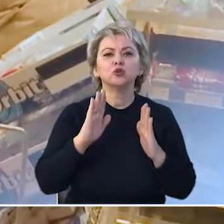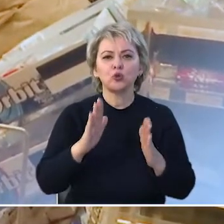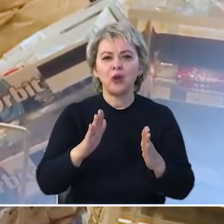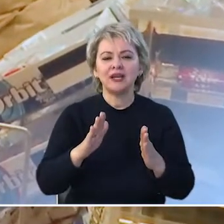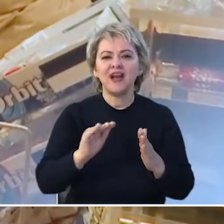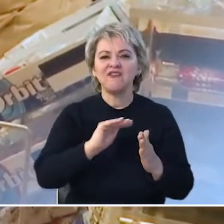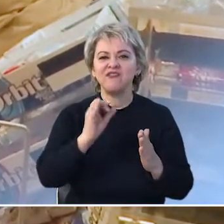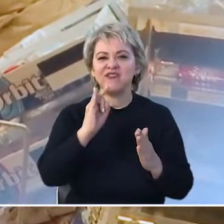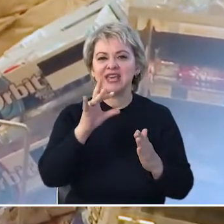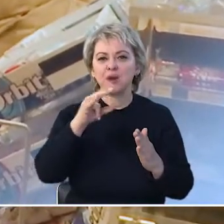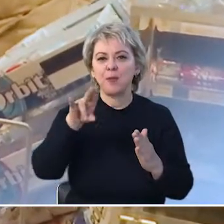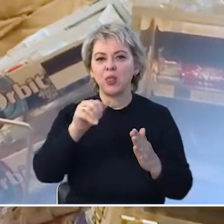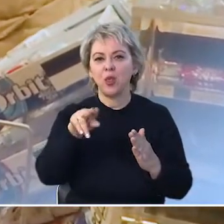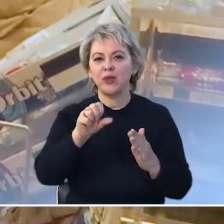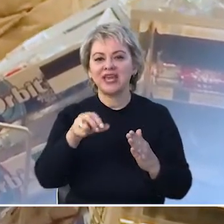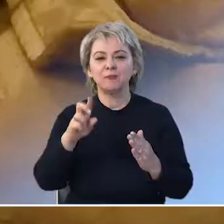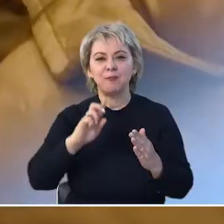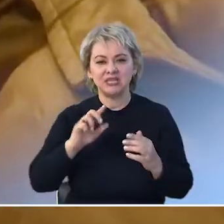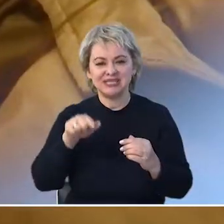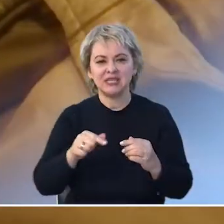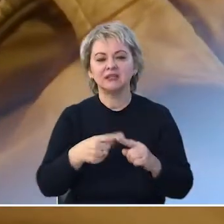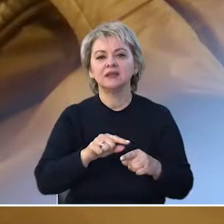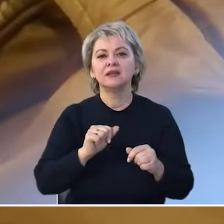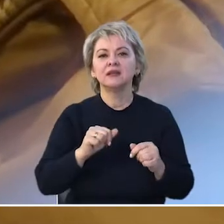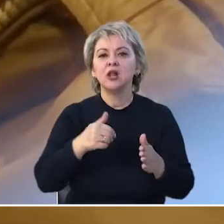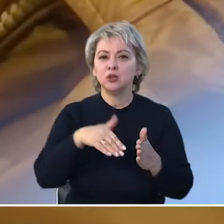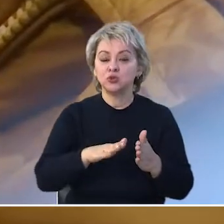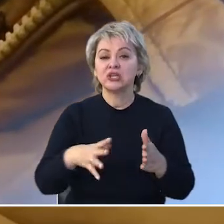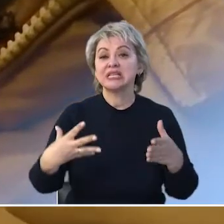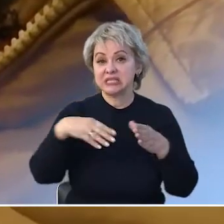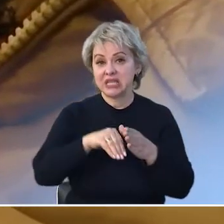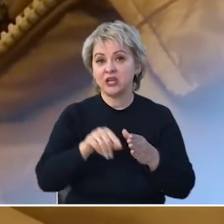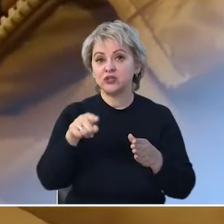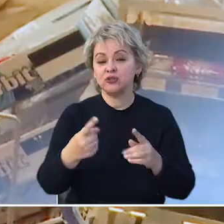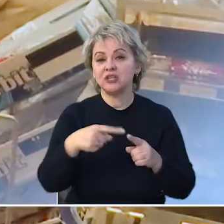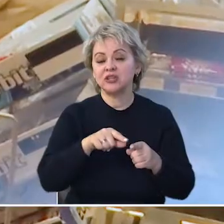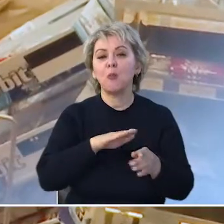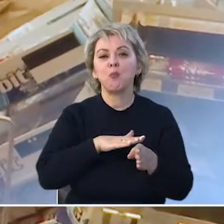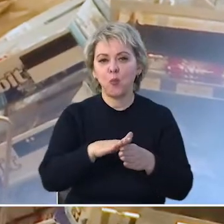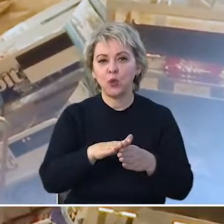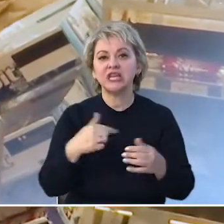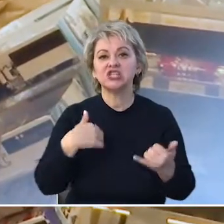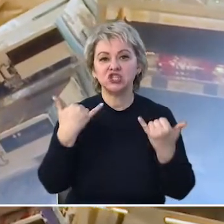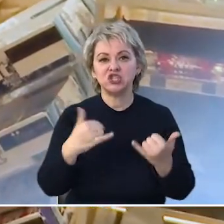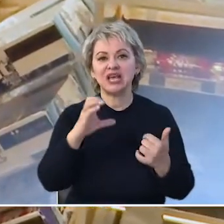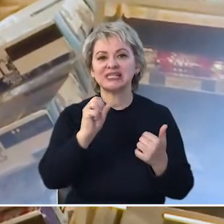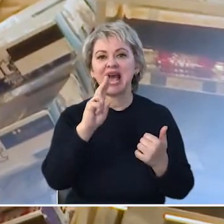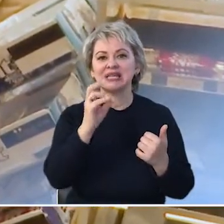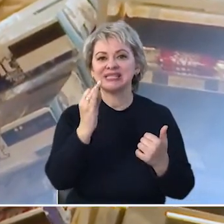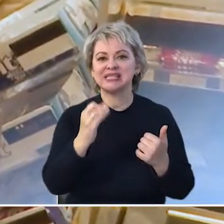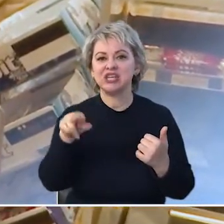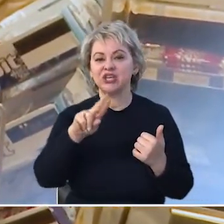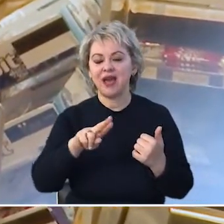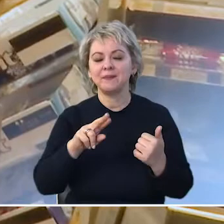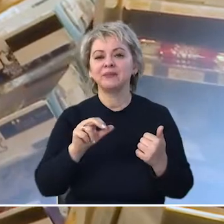Конечно, только фирменное топливо, только Випауэр от Shell. Первая колоночка Випауэр до полного. Сейчас у нас проходит